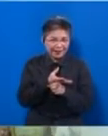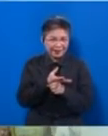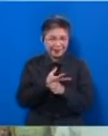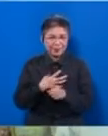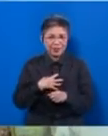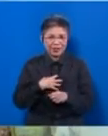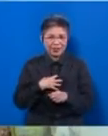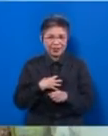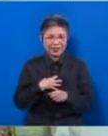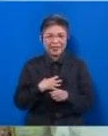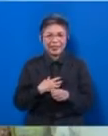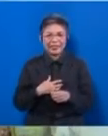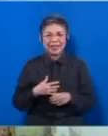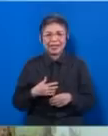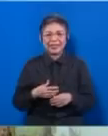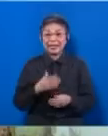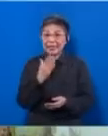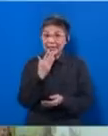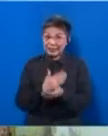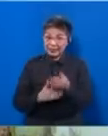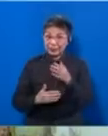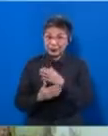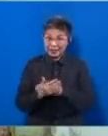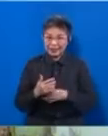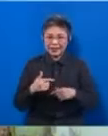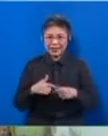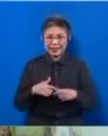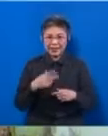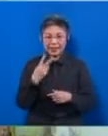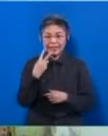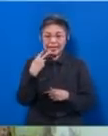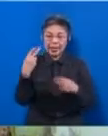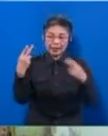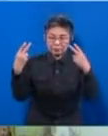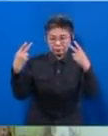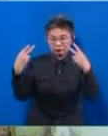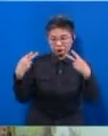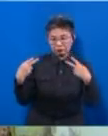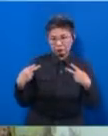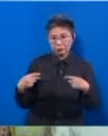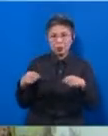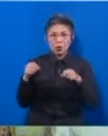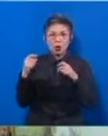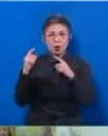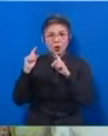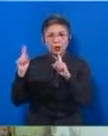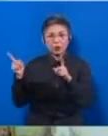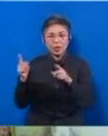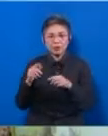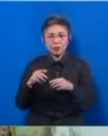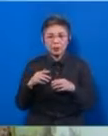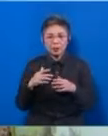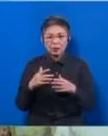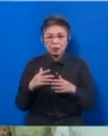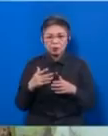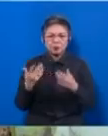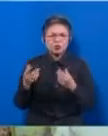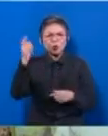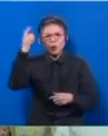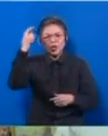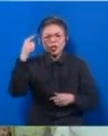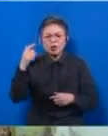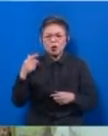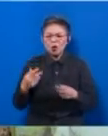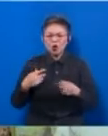Dari disabilitas itu sendiri kan dilihat dari orang-orang awam itu tidak ada potensi atau tidak